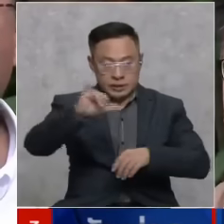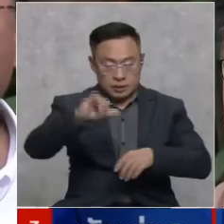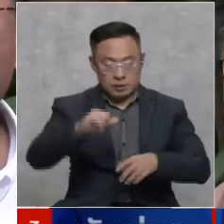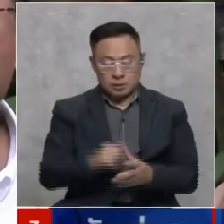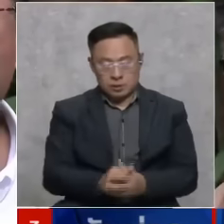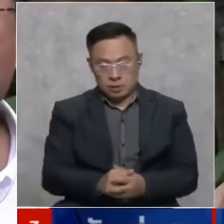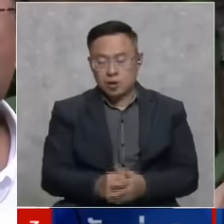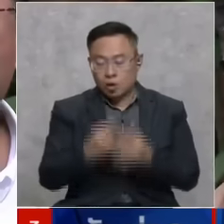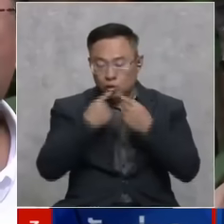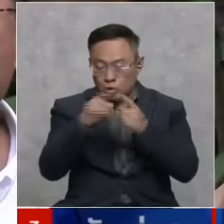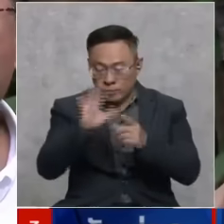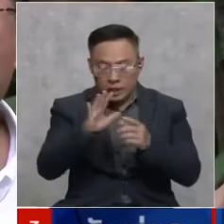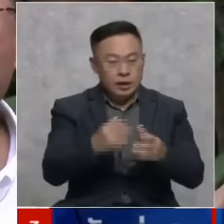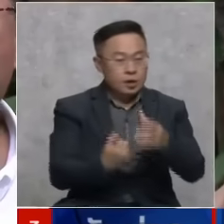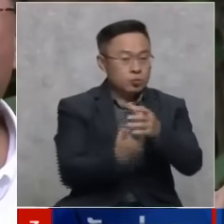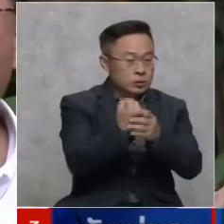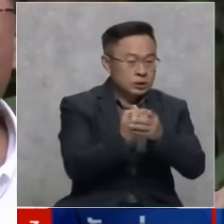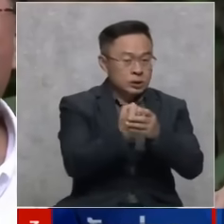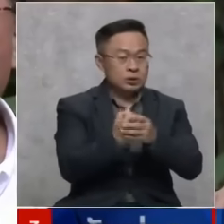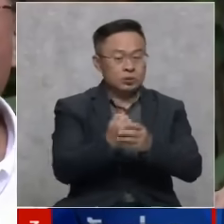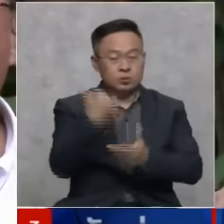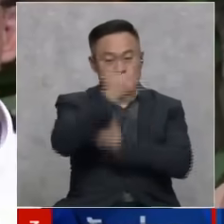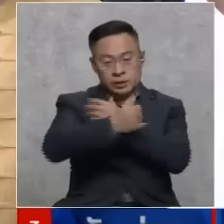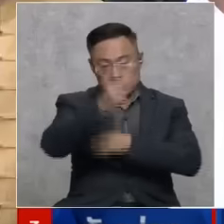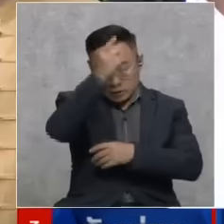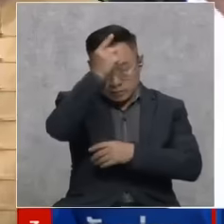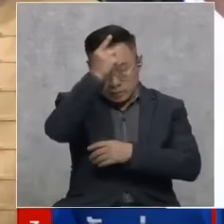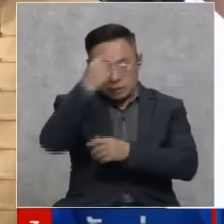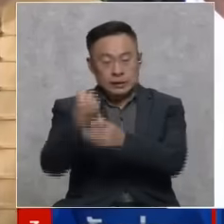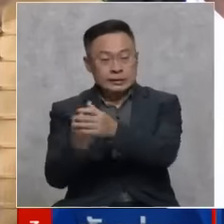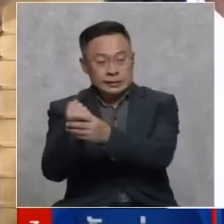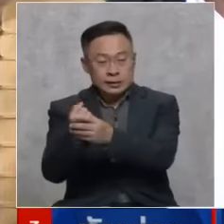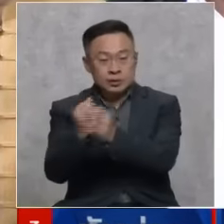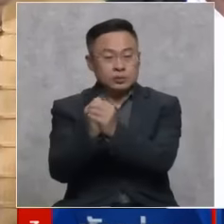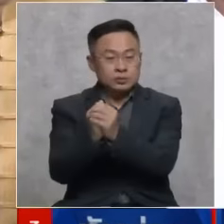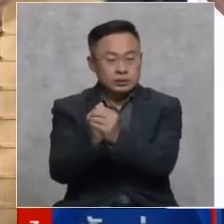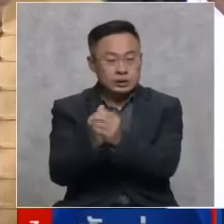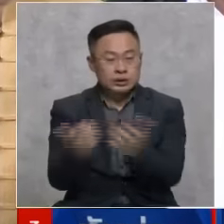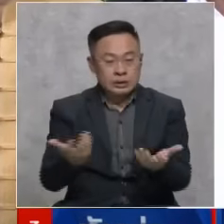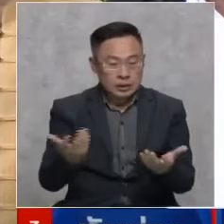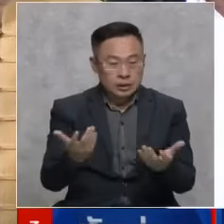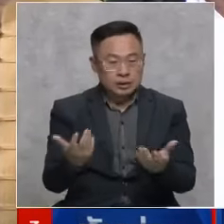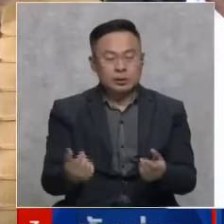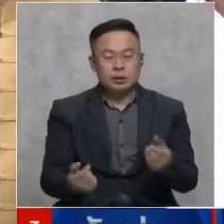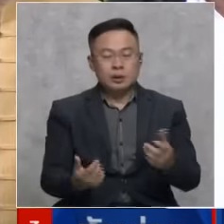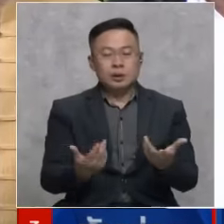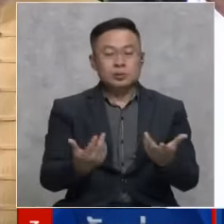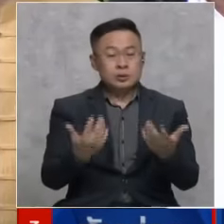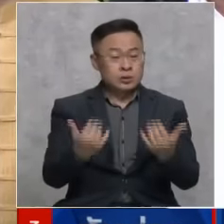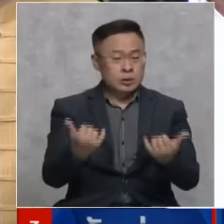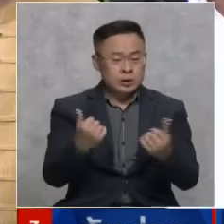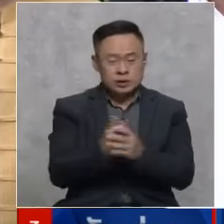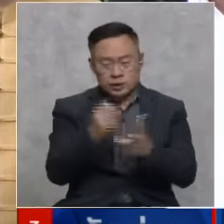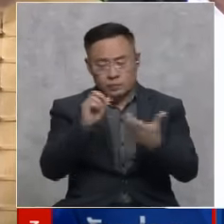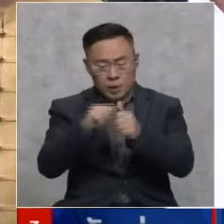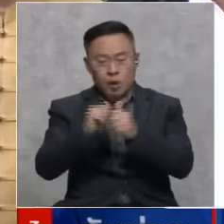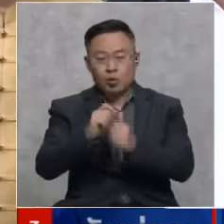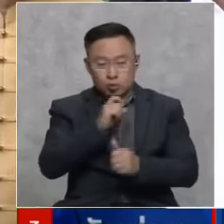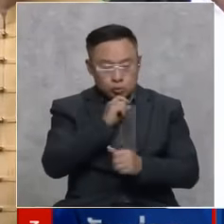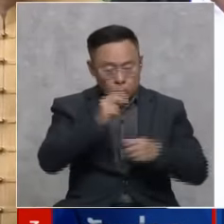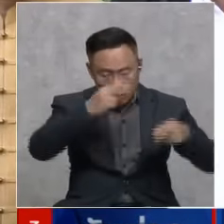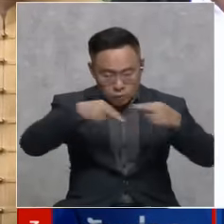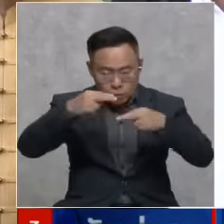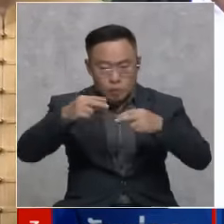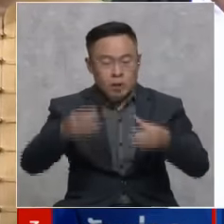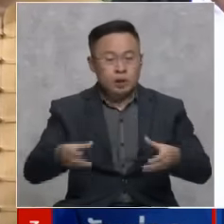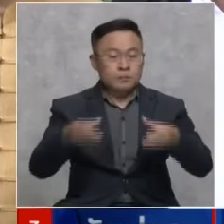ได้นะคะยังตอบไม่ได้ก่อนซึ่งถือเป็นวาระหนึ่งที่ก็ให้ความสำคัญอะไรเป็นเรื่องที่ยังไม่ถูกสะสางก็เป็นเรื่องที่